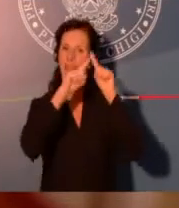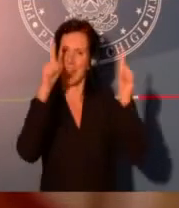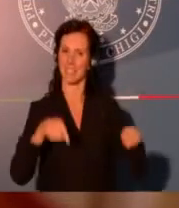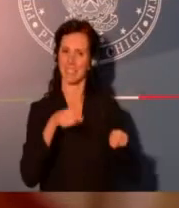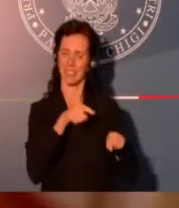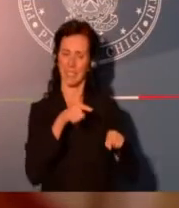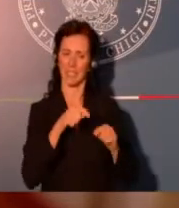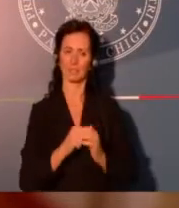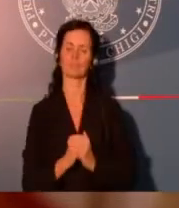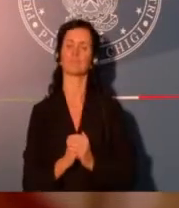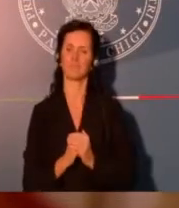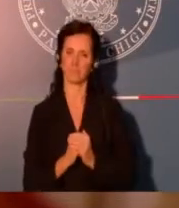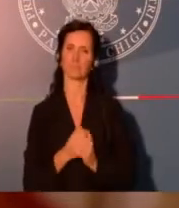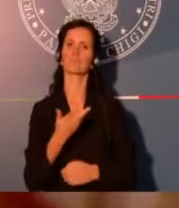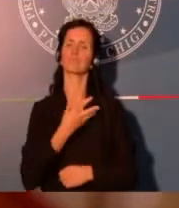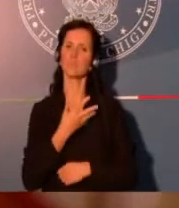stato